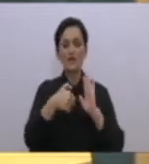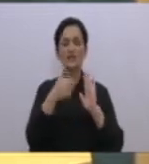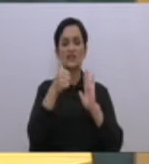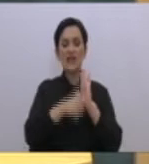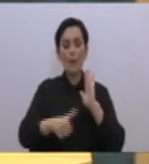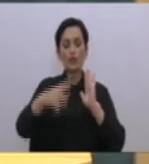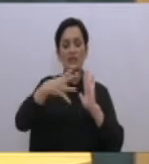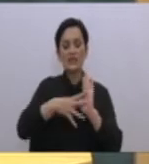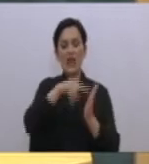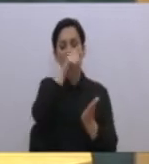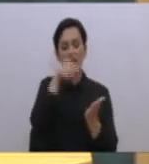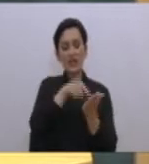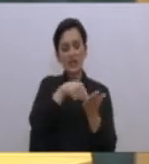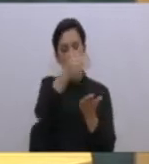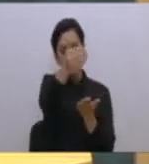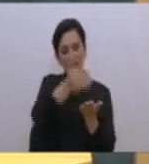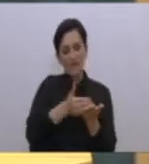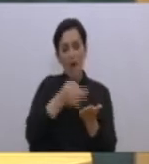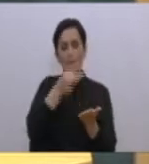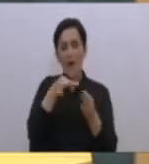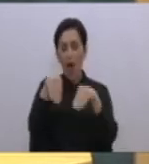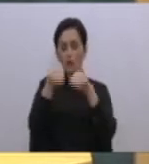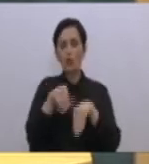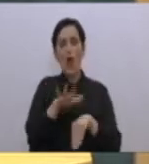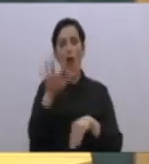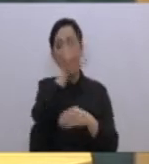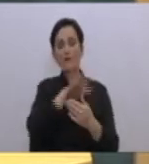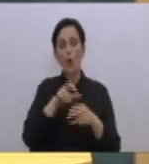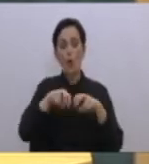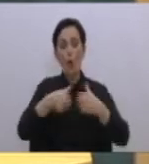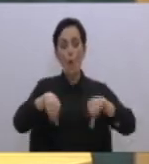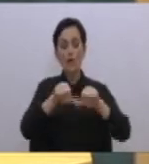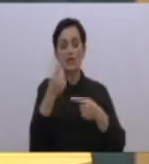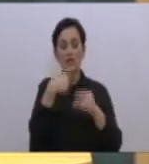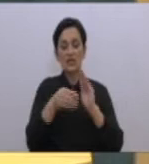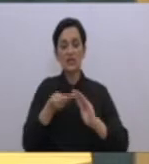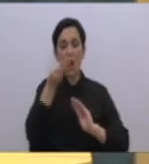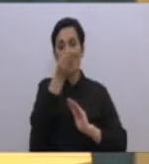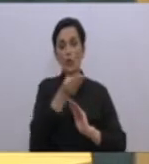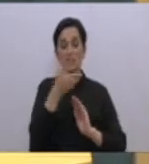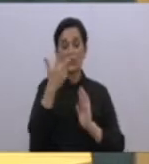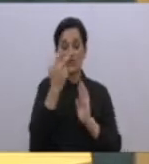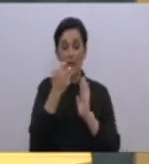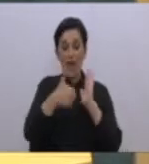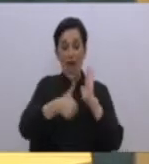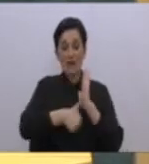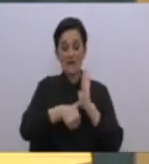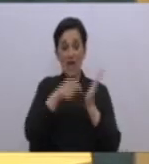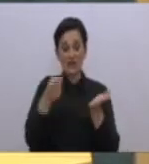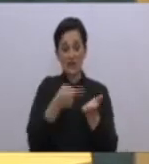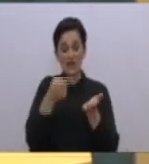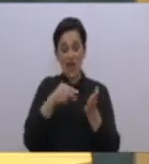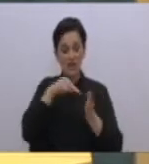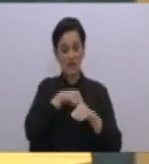2669 კითხვაზე პასუხის გაცემა და ევროკომისიისთვის დაბრუნება. 3600 გვერდიან ნაშრომზე, რომელიც